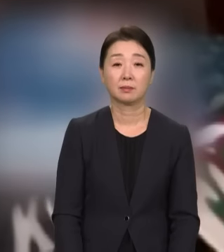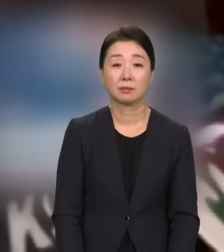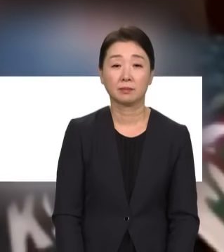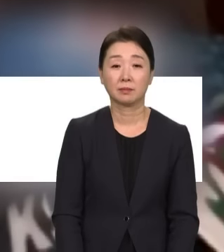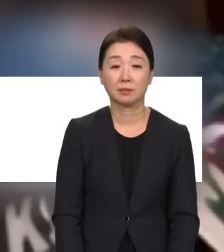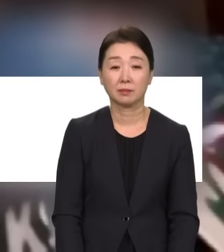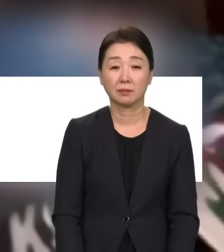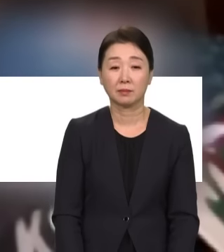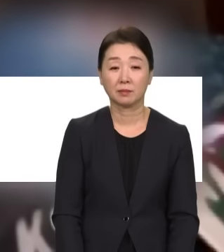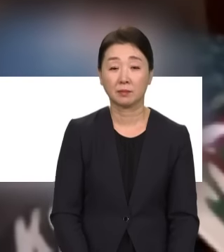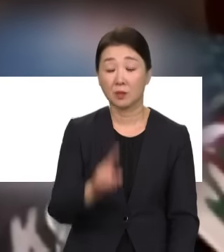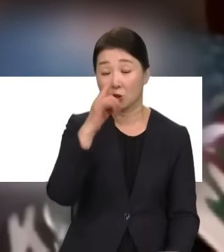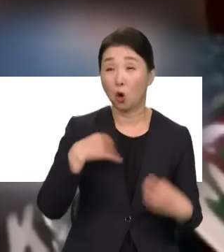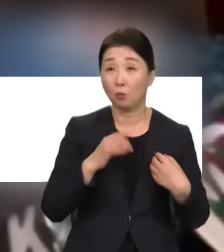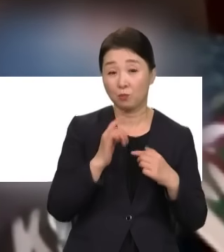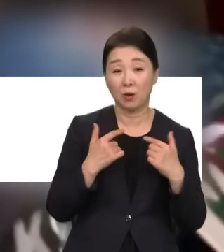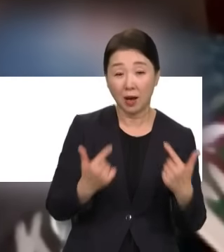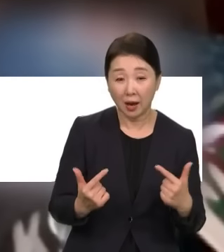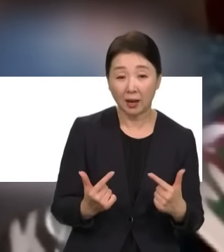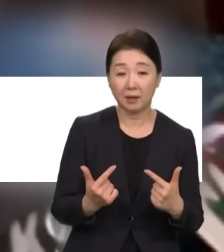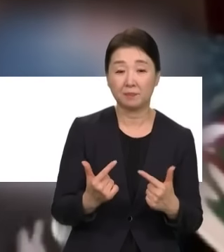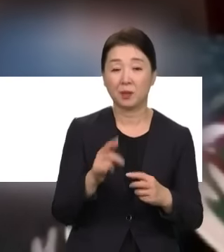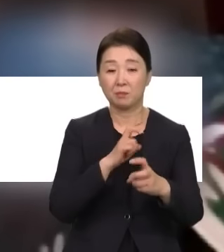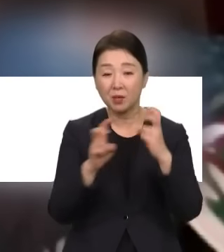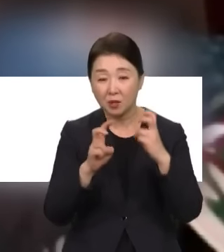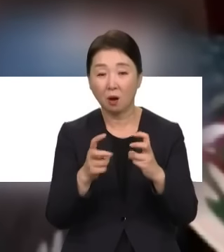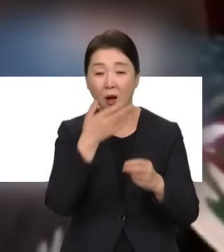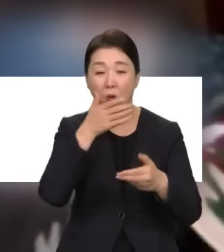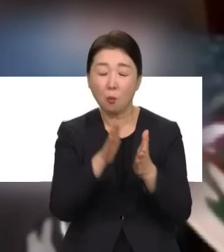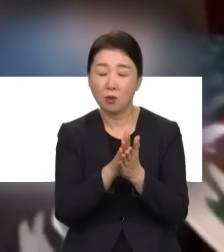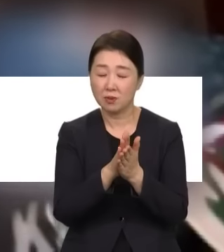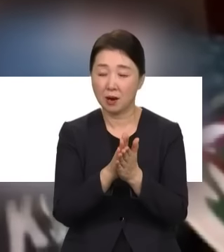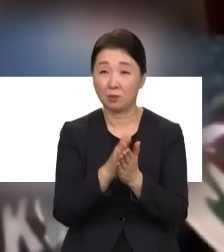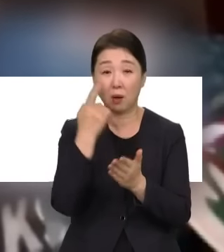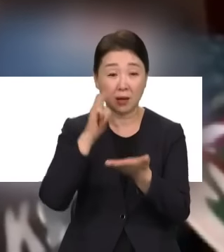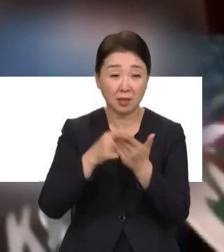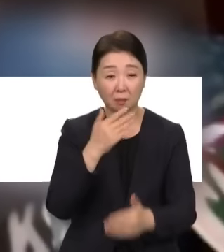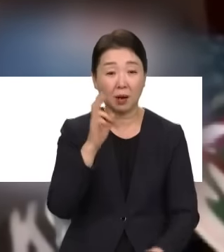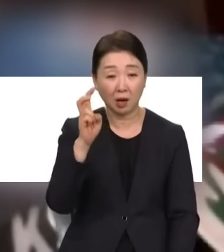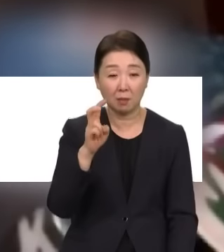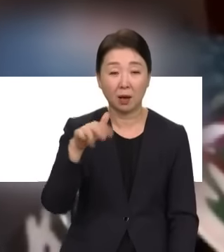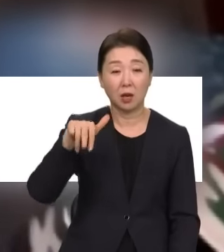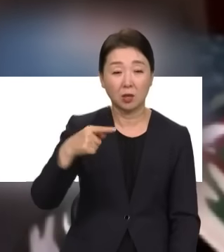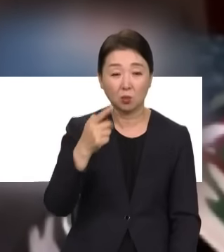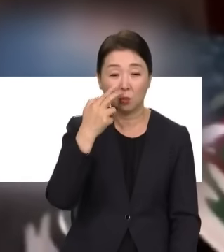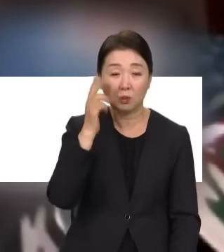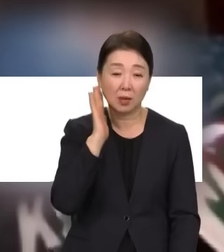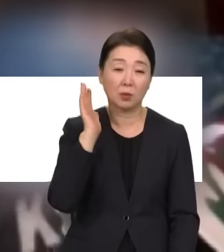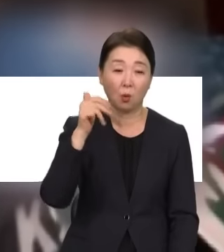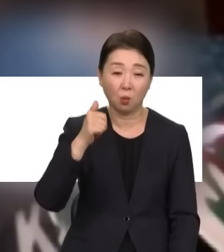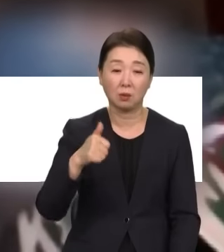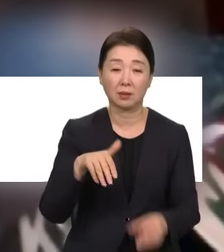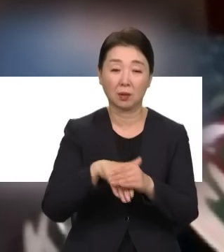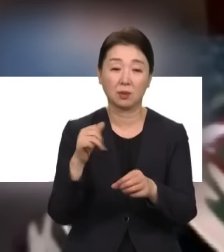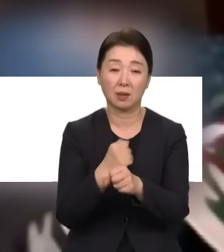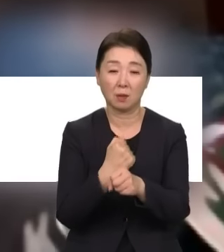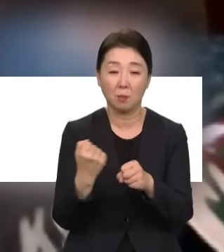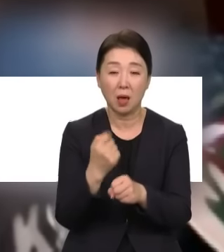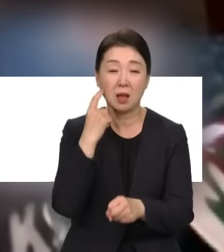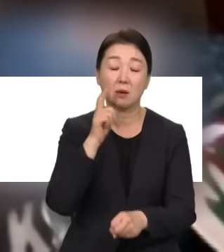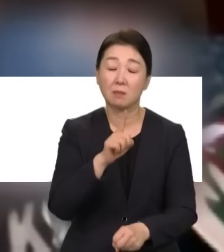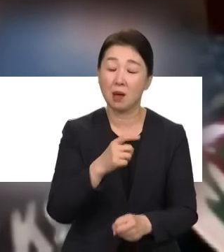will go out and find the conspirators not just in government but in the media. Yes, we're going to come after the people in the media who lied about